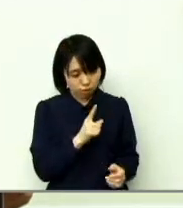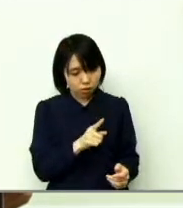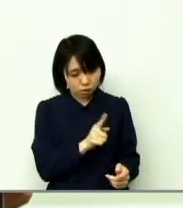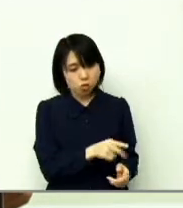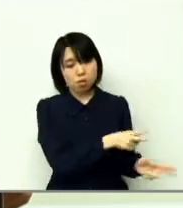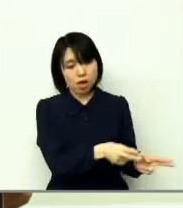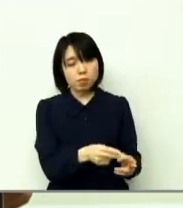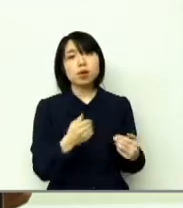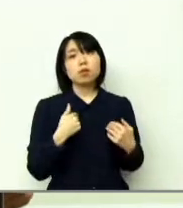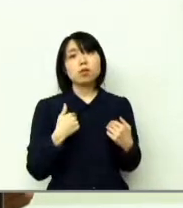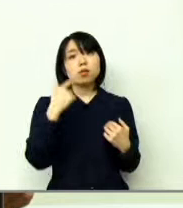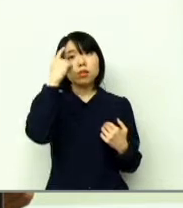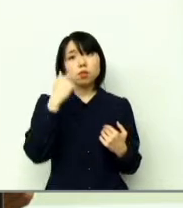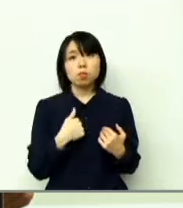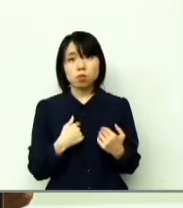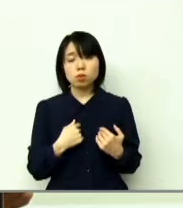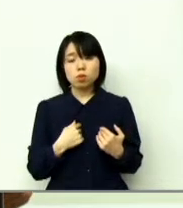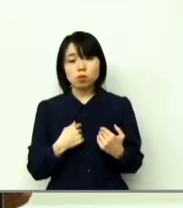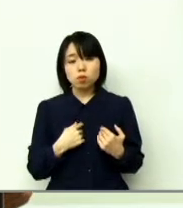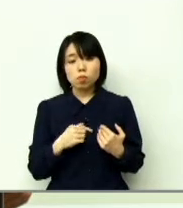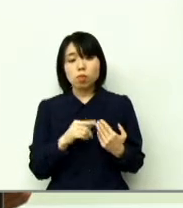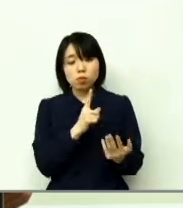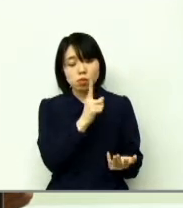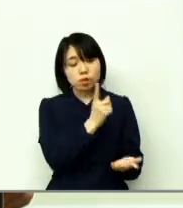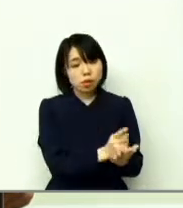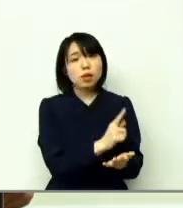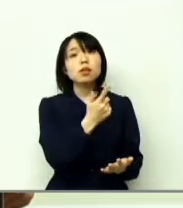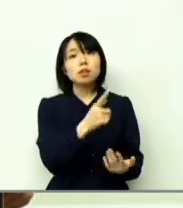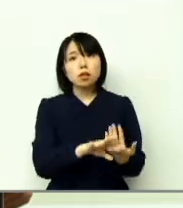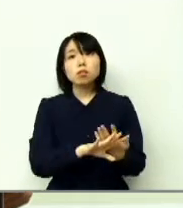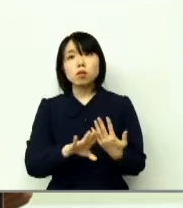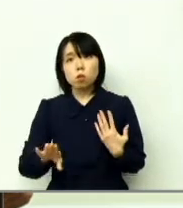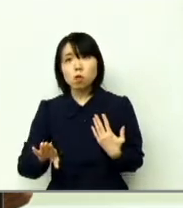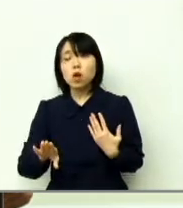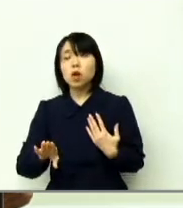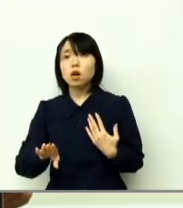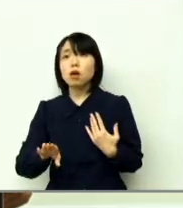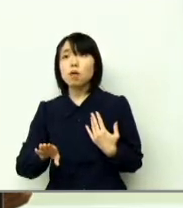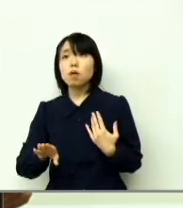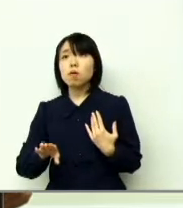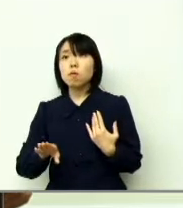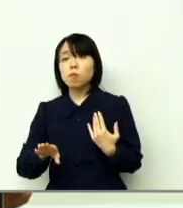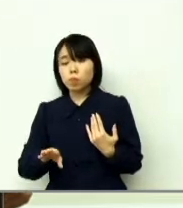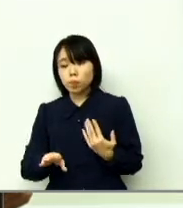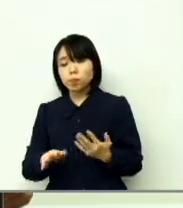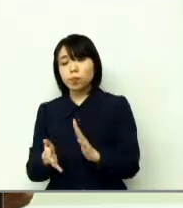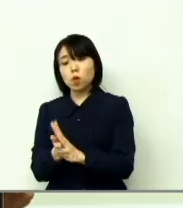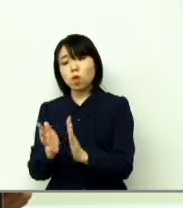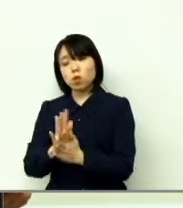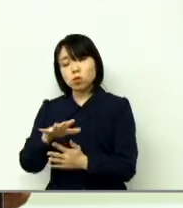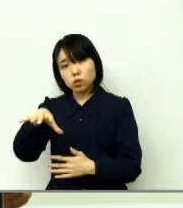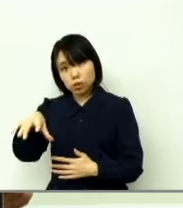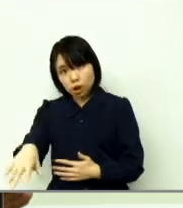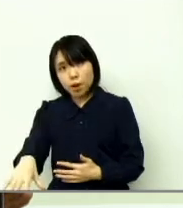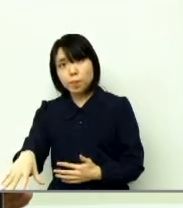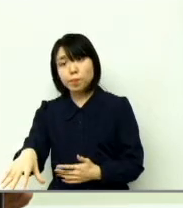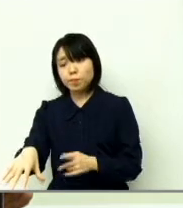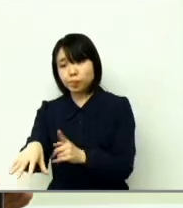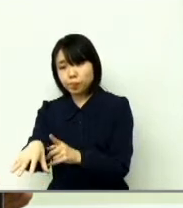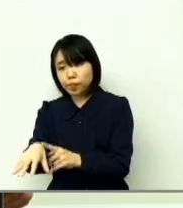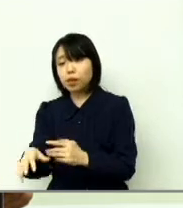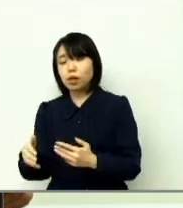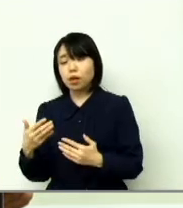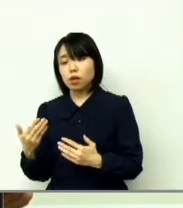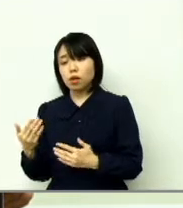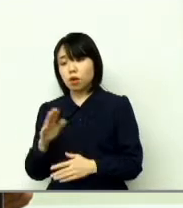ただもう一方でそこだけではなくて 幼稚園というところで教育